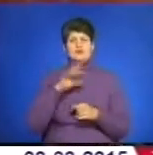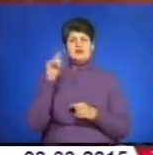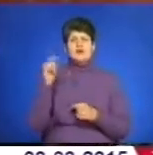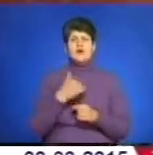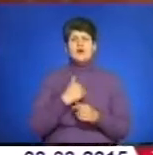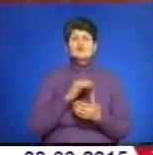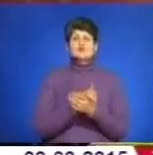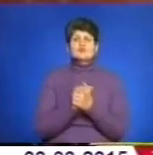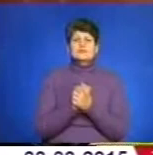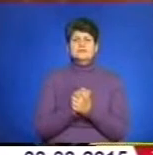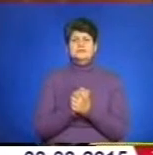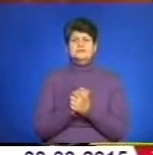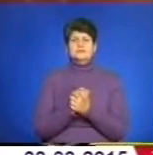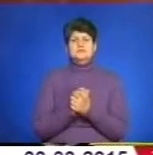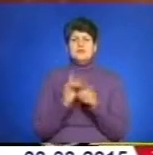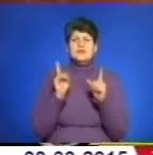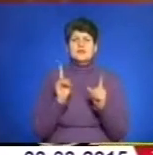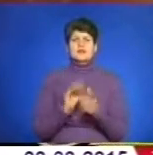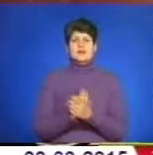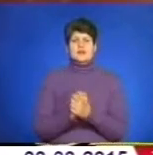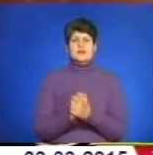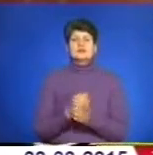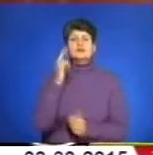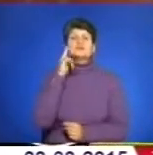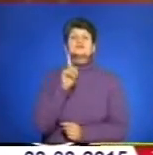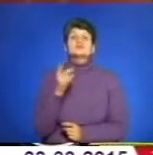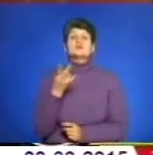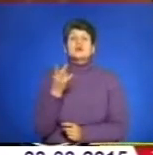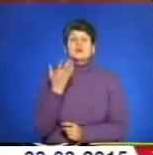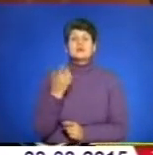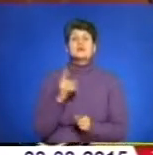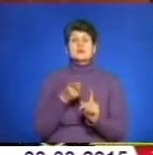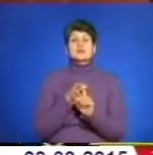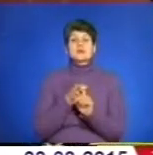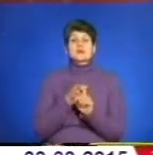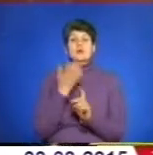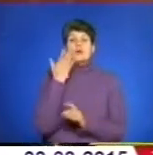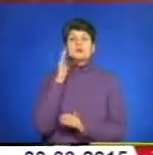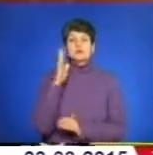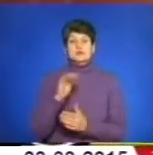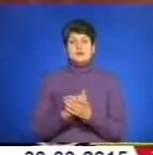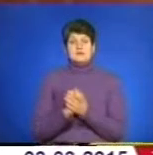мир тільки. Як думаєш, що потрібно, від кого залежить, коли настане мир?